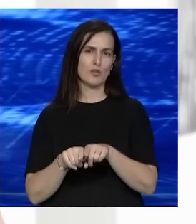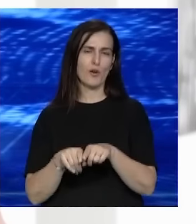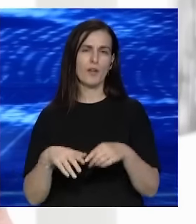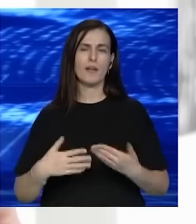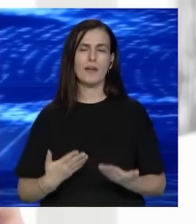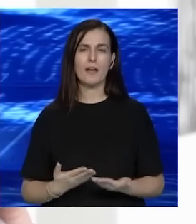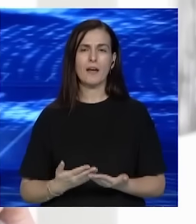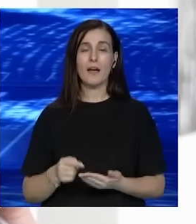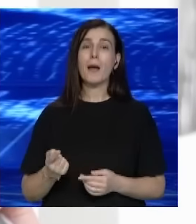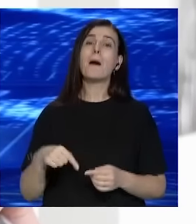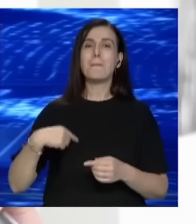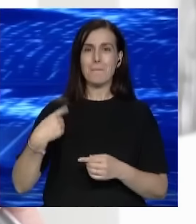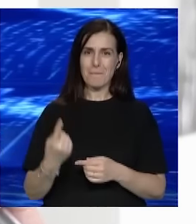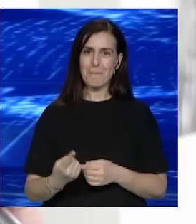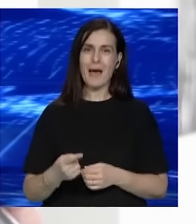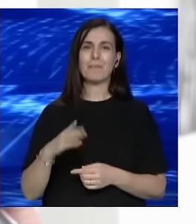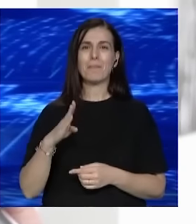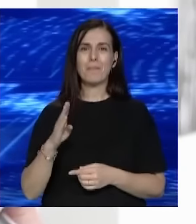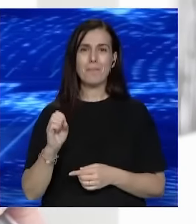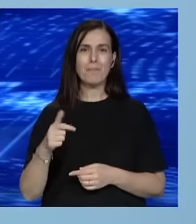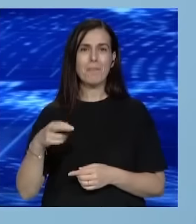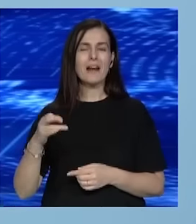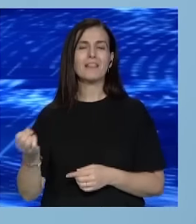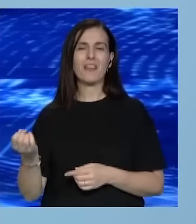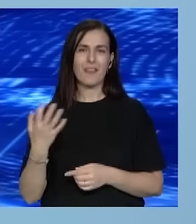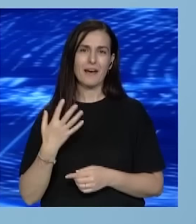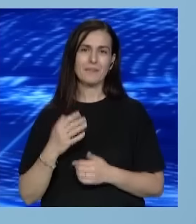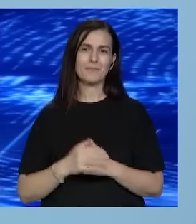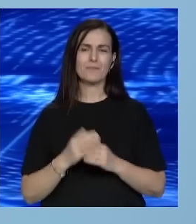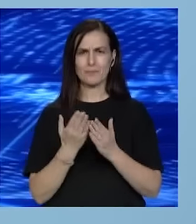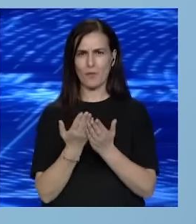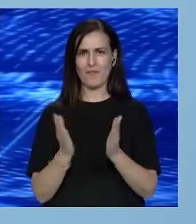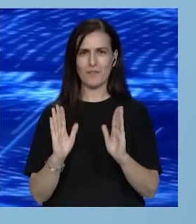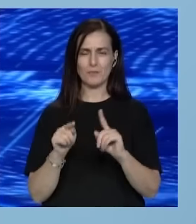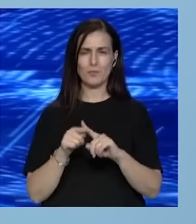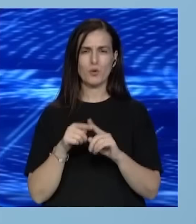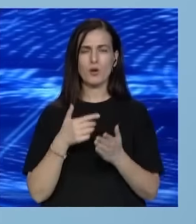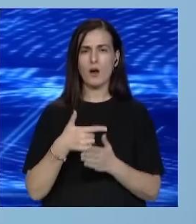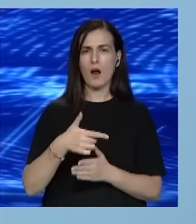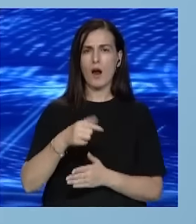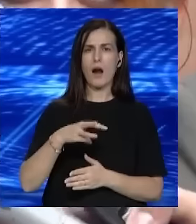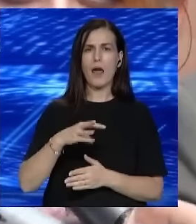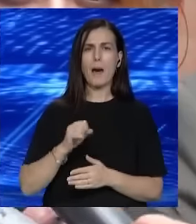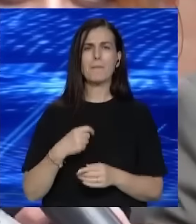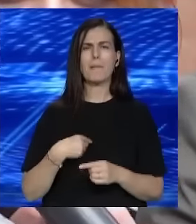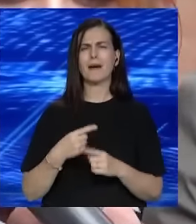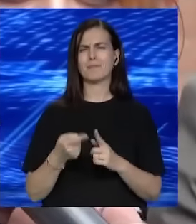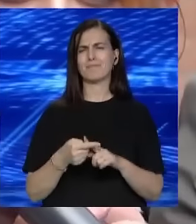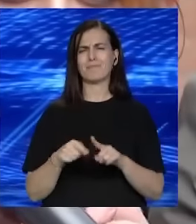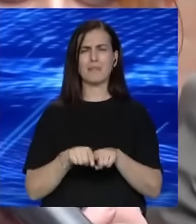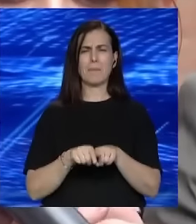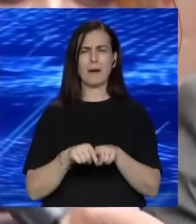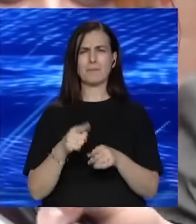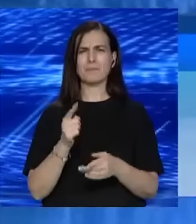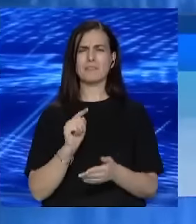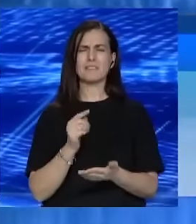këtyre deklaratave reagoi sërish kreu i grupit demokrat Gazmend Bardhi, duke theksuar se Rama nuk e mbulon dot diellin me shosh.